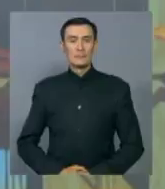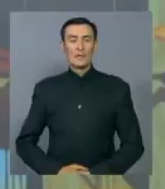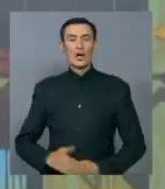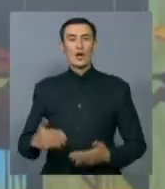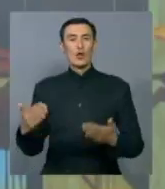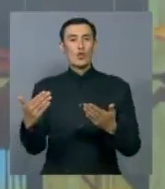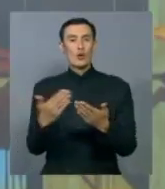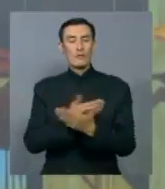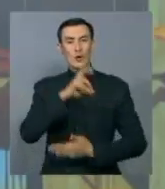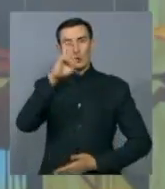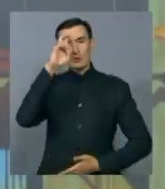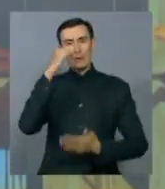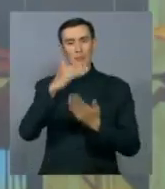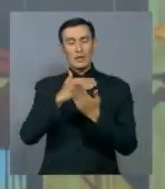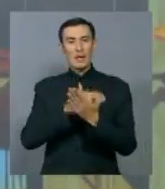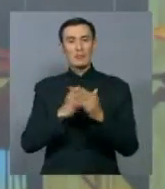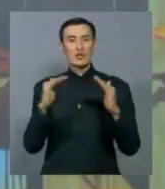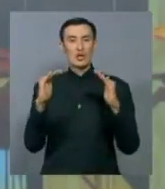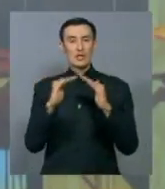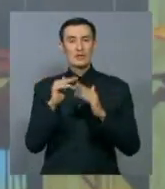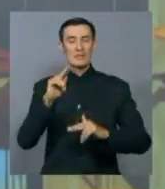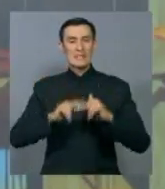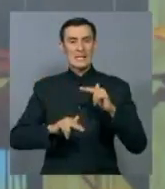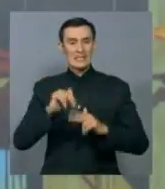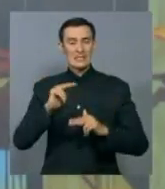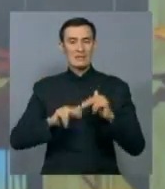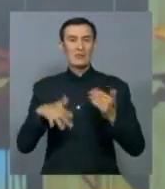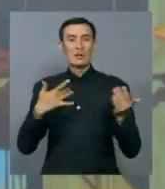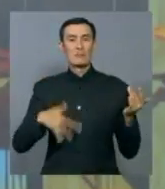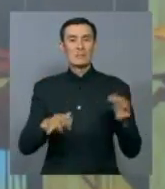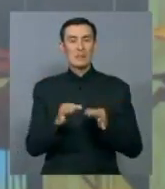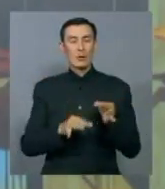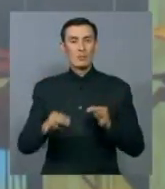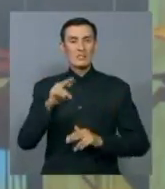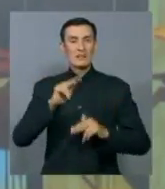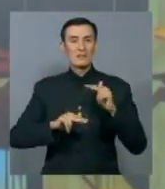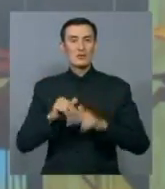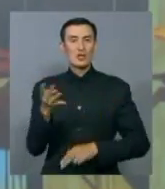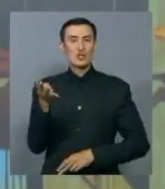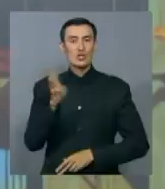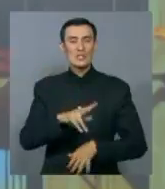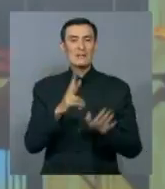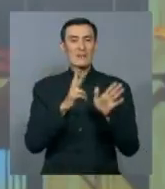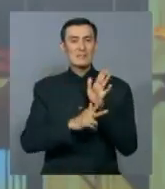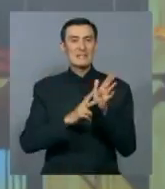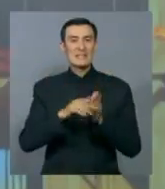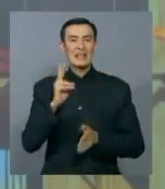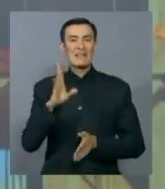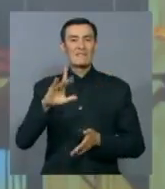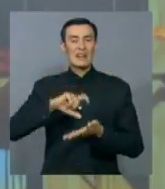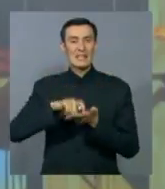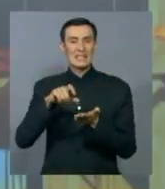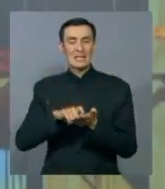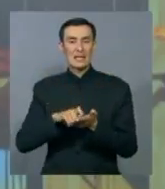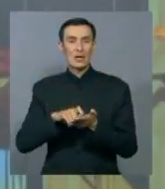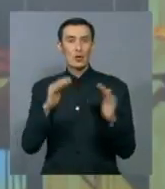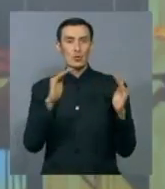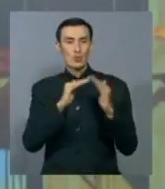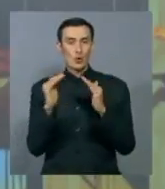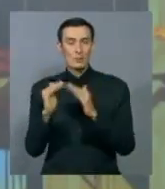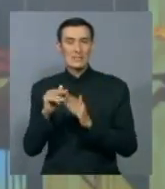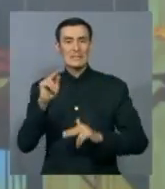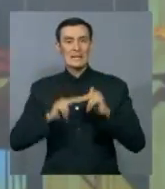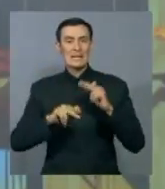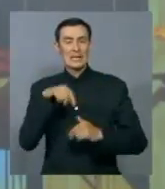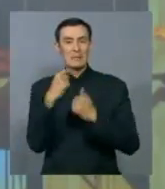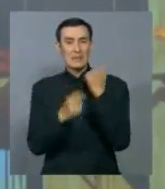По новой госпрограмме жилищного строительства Нурлы-Жер в Жамбылской области возводят 4 80-квартирных многоэтажных дома. Все